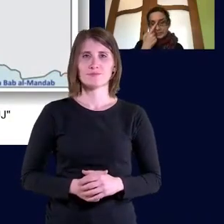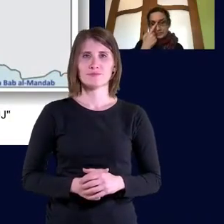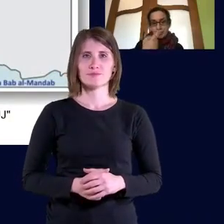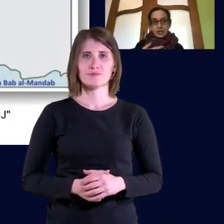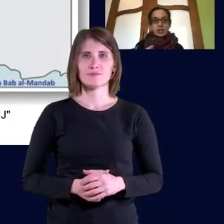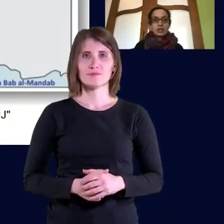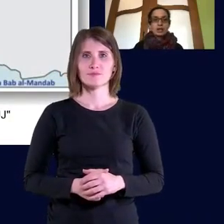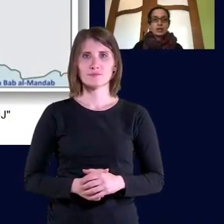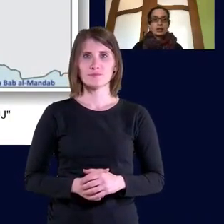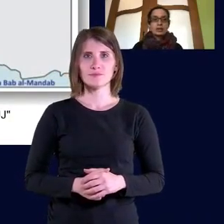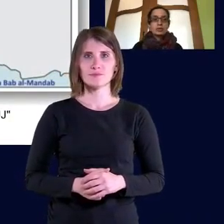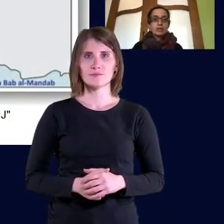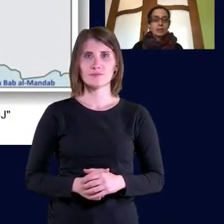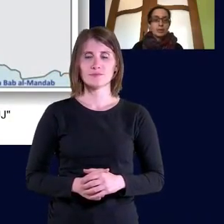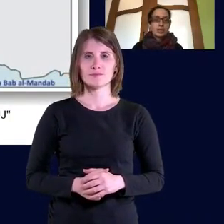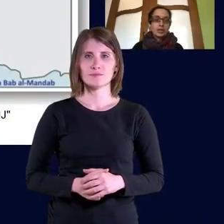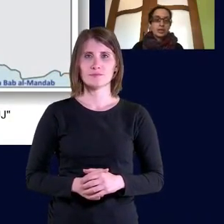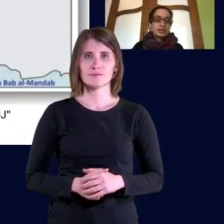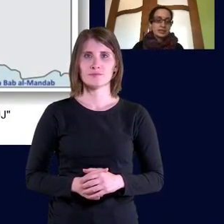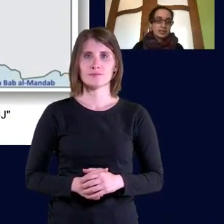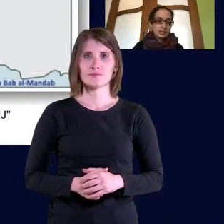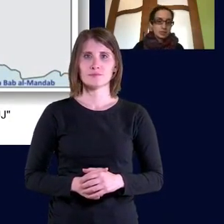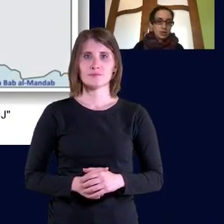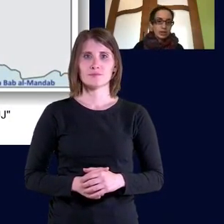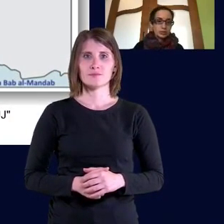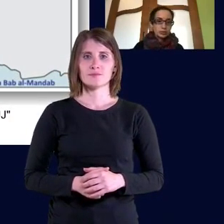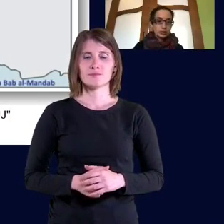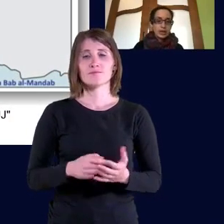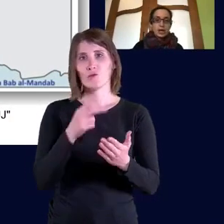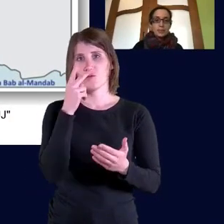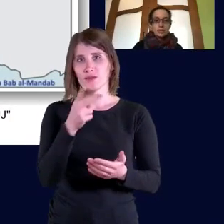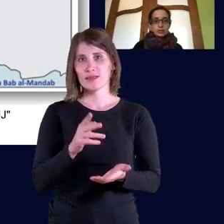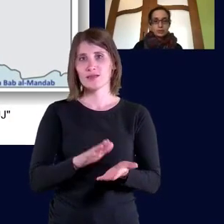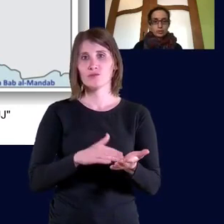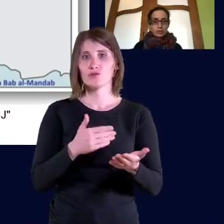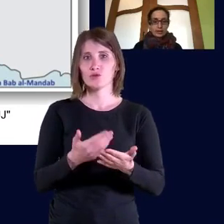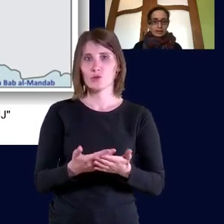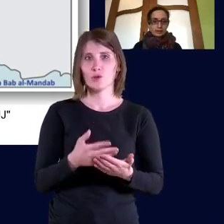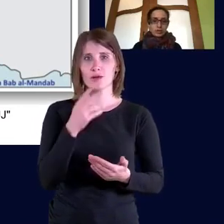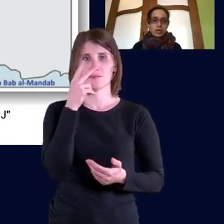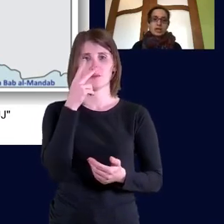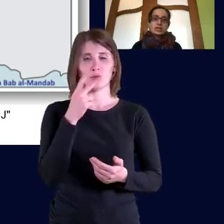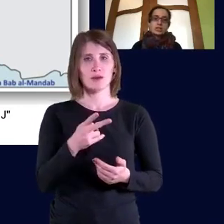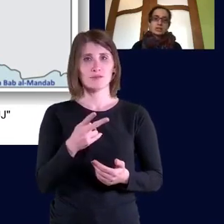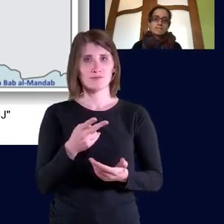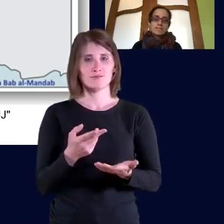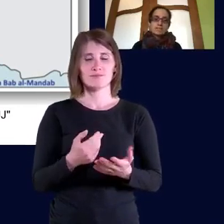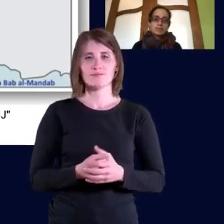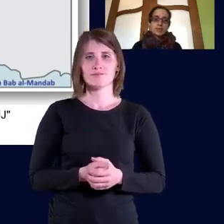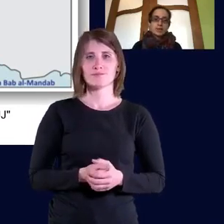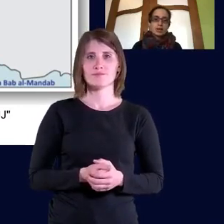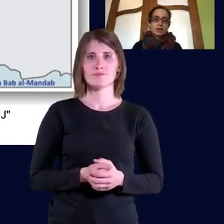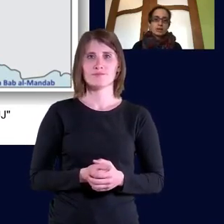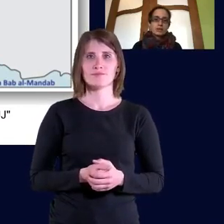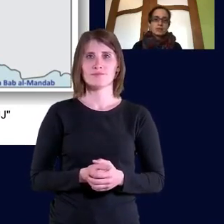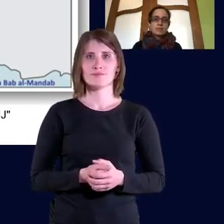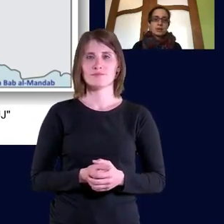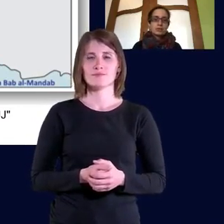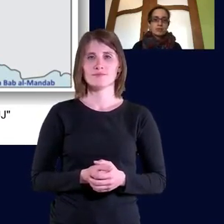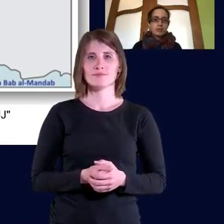h&m nie tutaj mamy jedną z takich przykładów Proszę zwrócić uwagę na to że